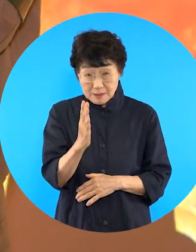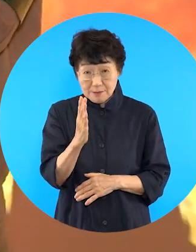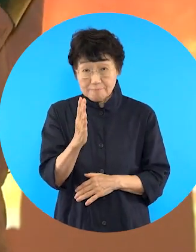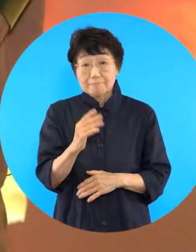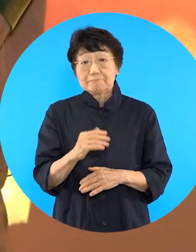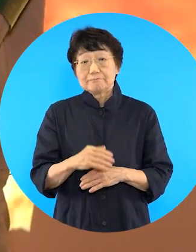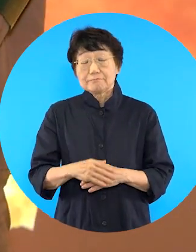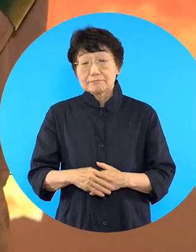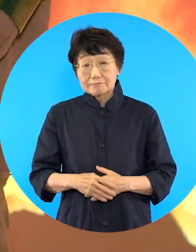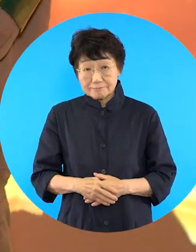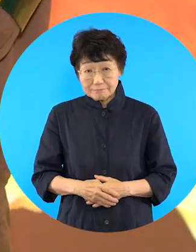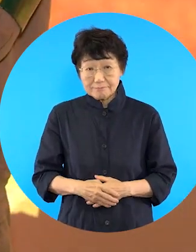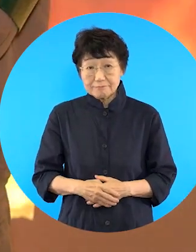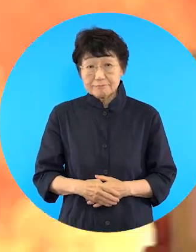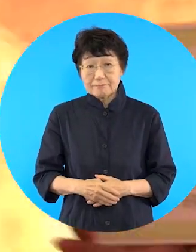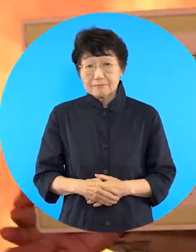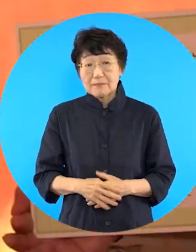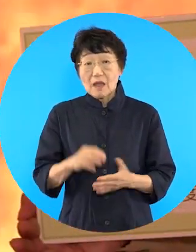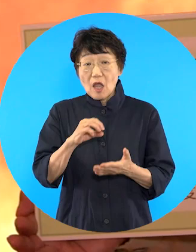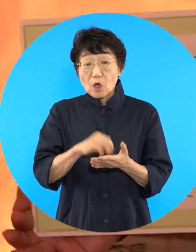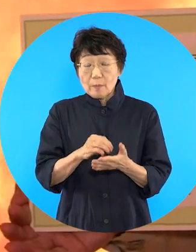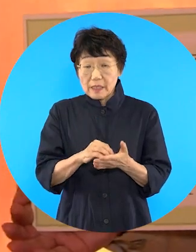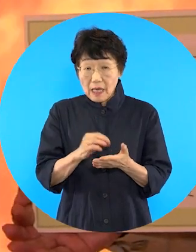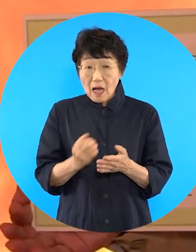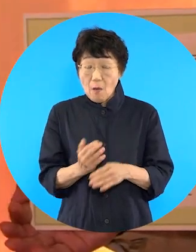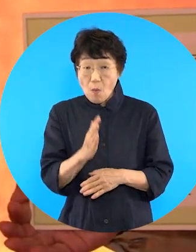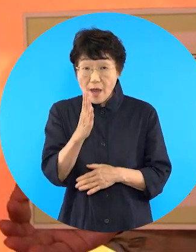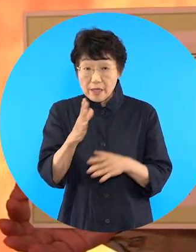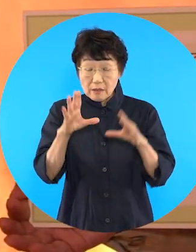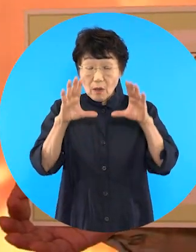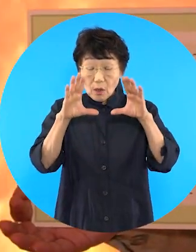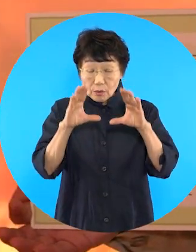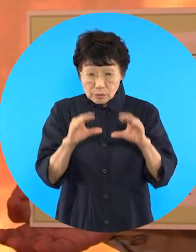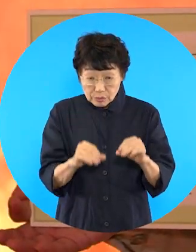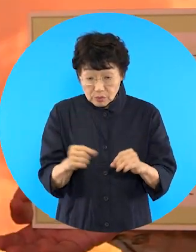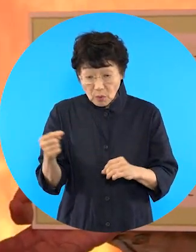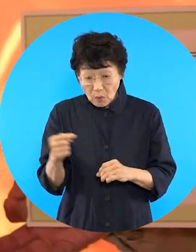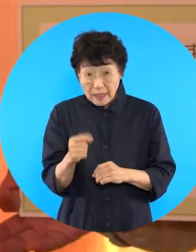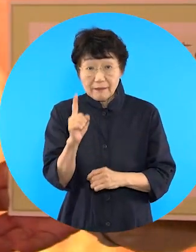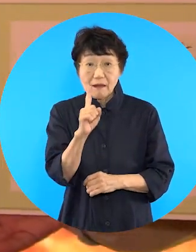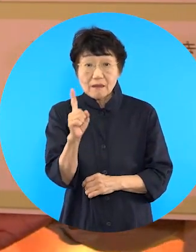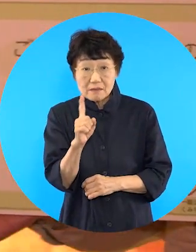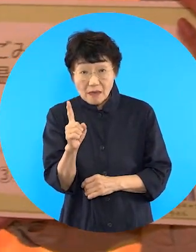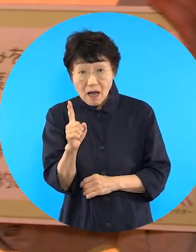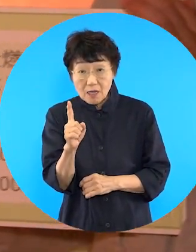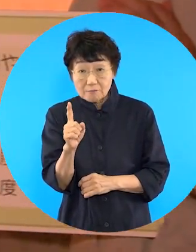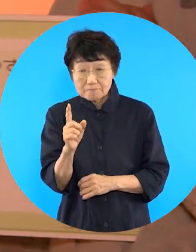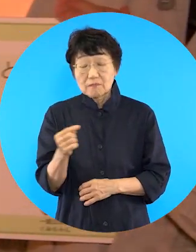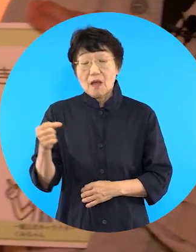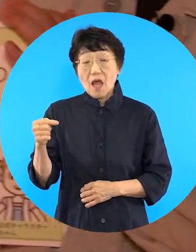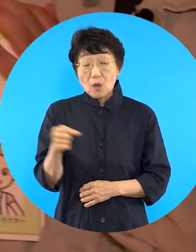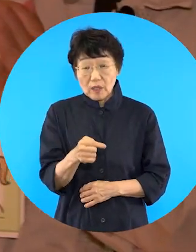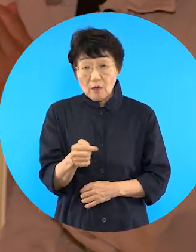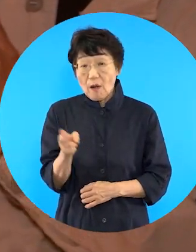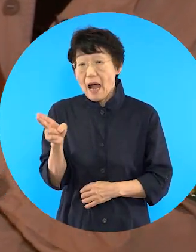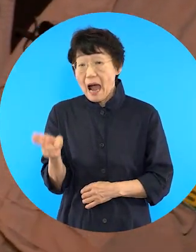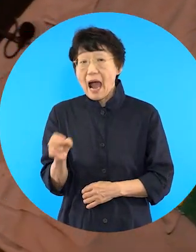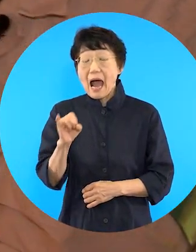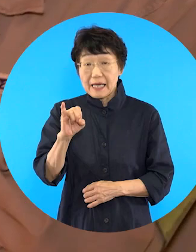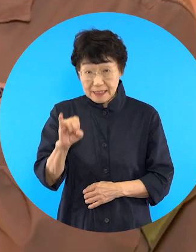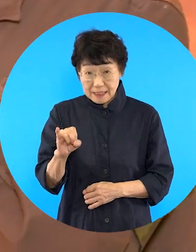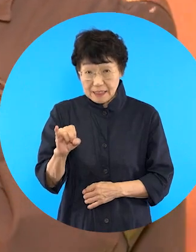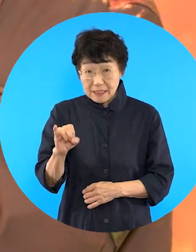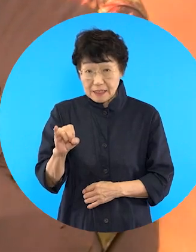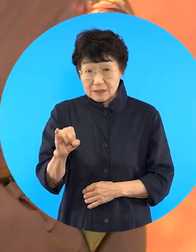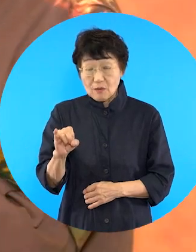ているということになります。 ゴミは燃えるとどうなるんですか？ 燃えた後はですね、灰になります。